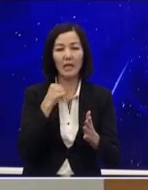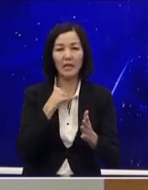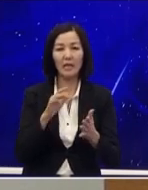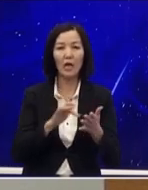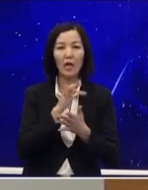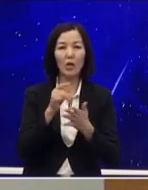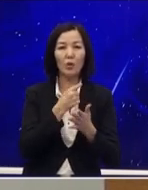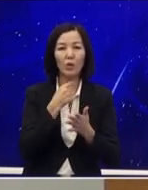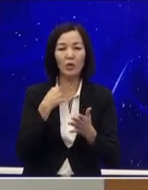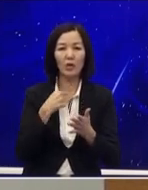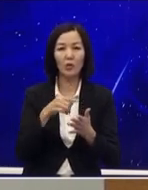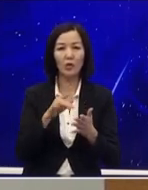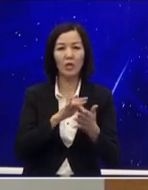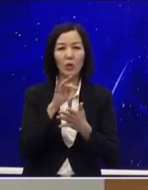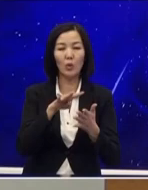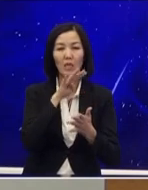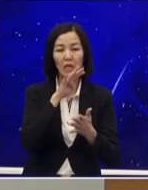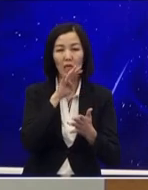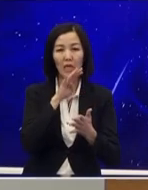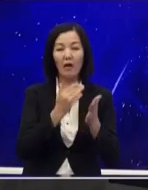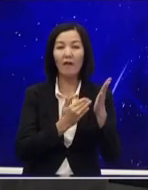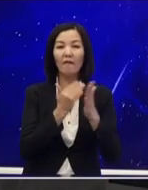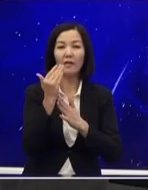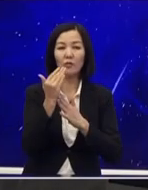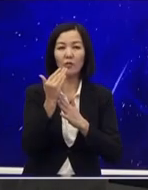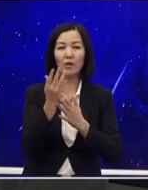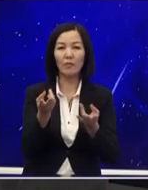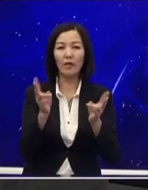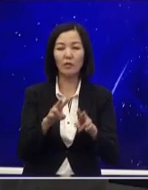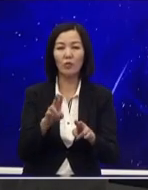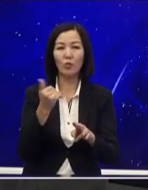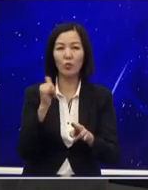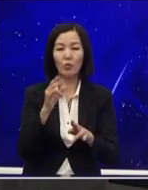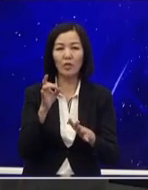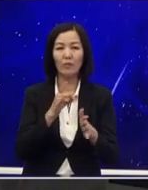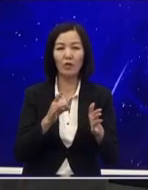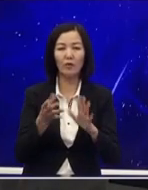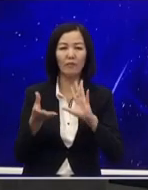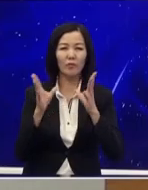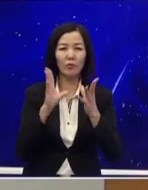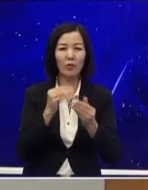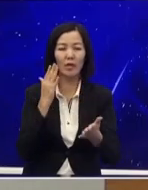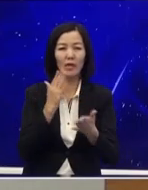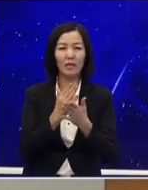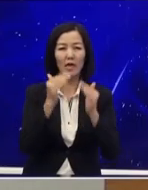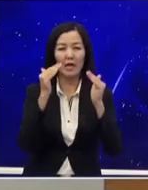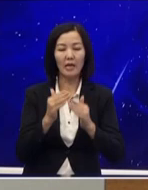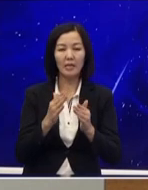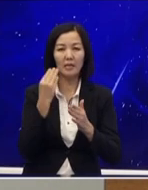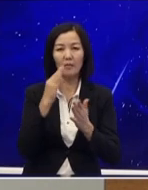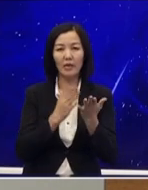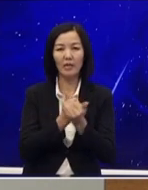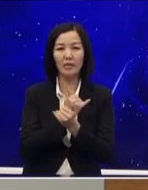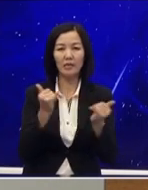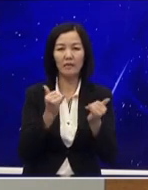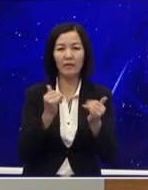городе Талдыкурган Текели. Высокими показатели остаются в Уйгурском районе. Все это свидетельствует о низком качестве проведения